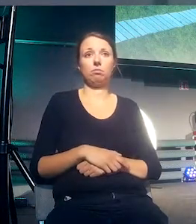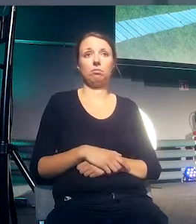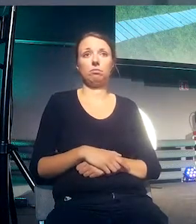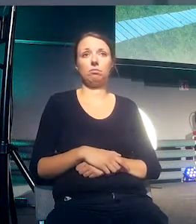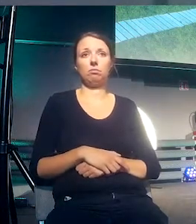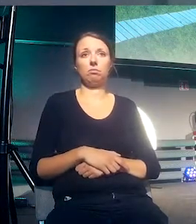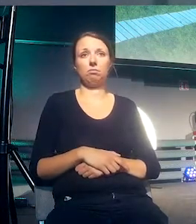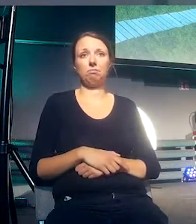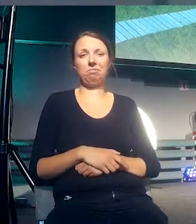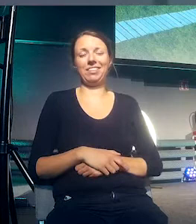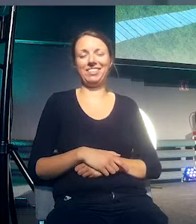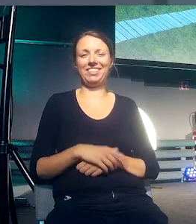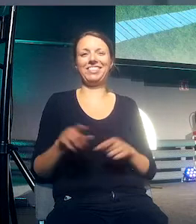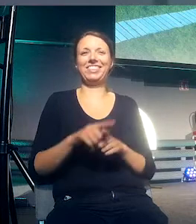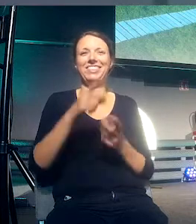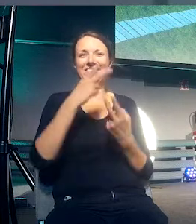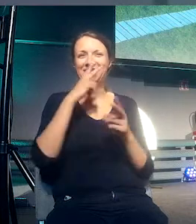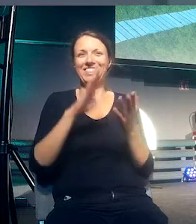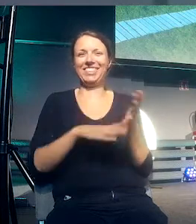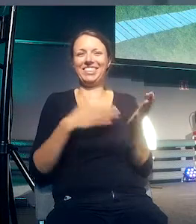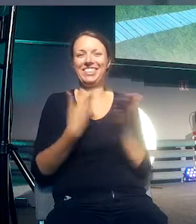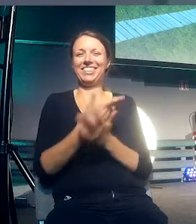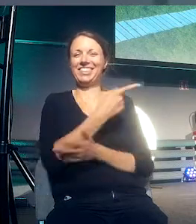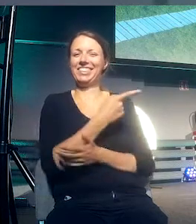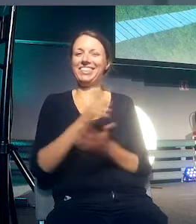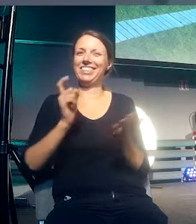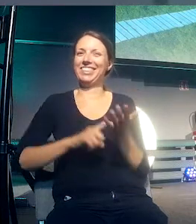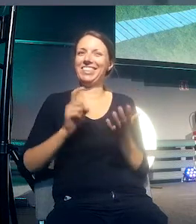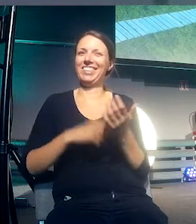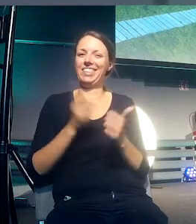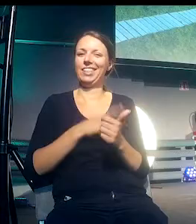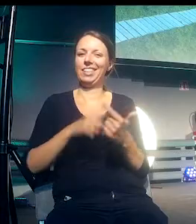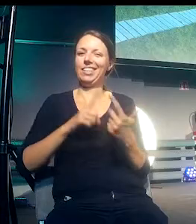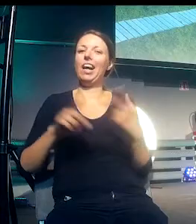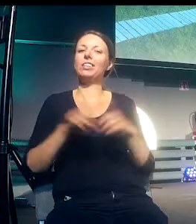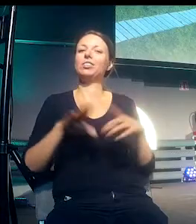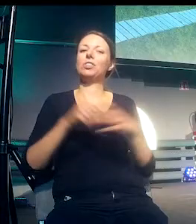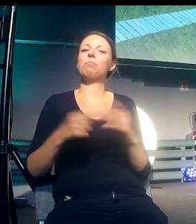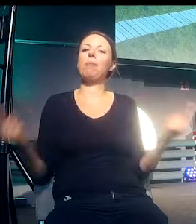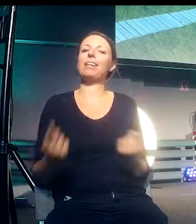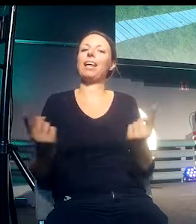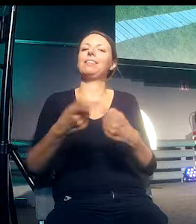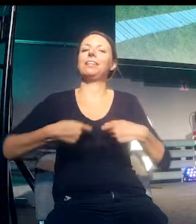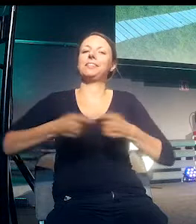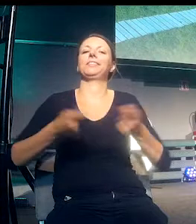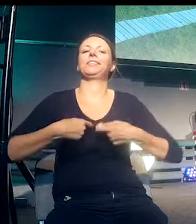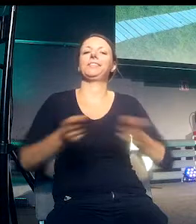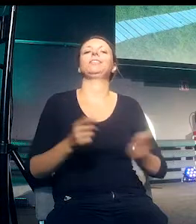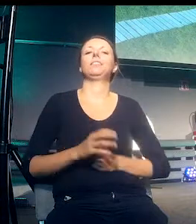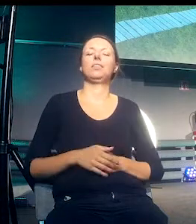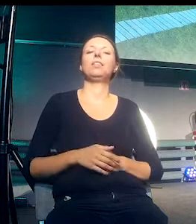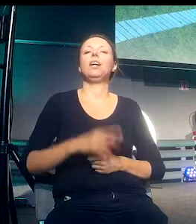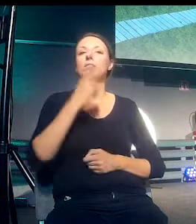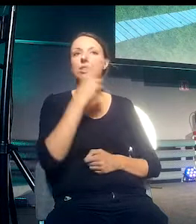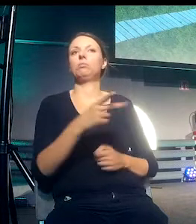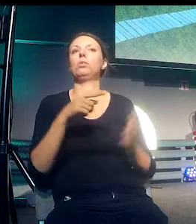Plus są to ludzie, którzy gromadzą wymagania funkcjonalne i zajmują się marketingiem. Mniej więcej ten obrazek oddaje często